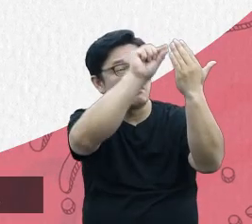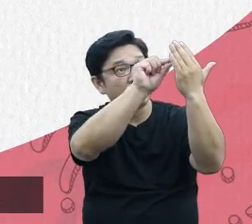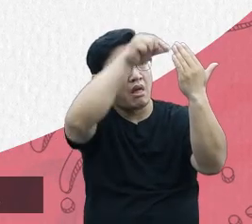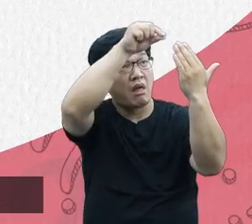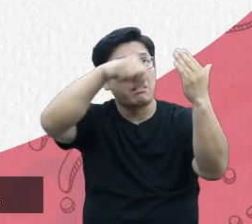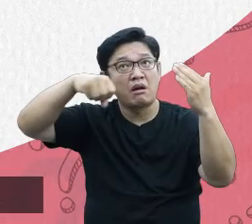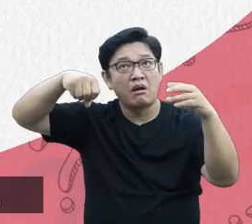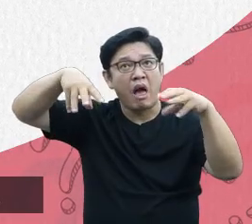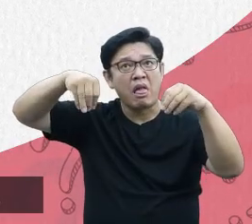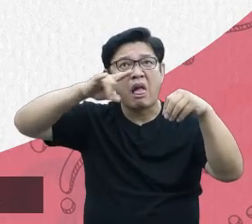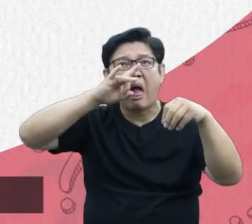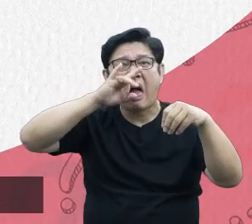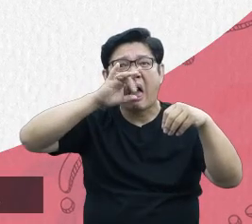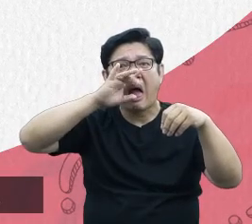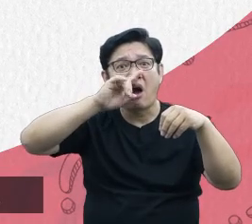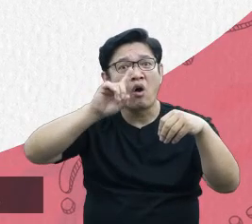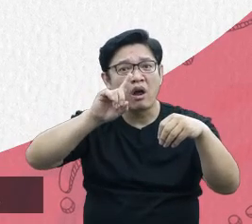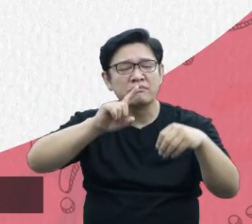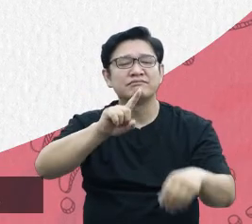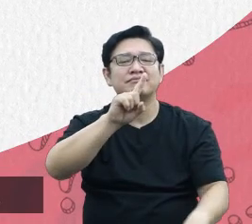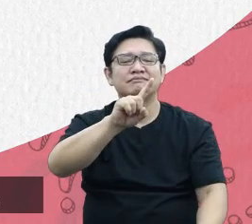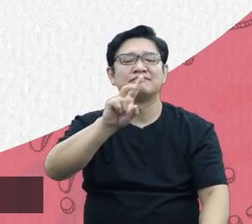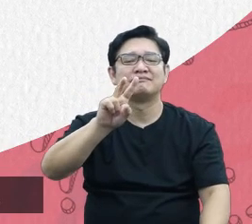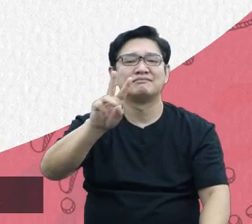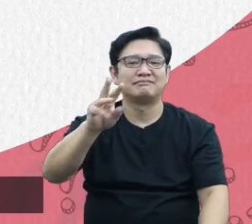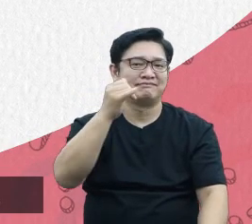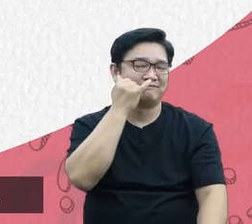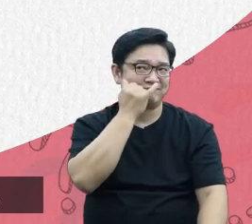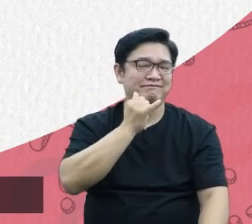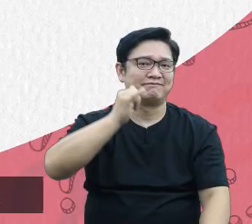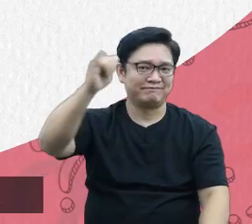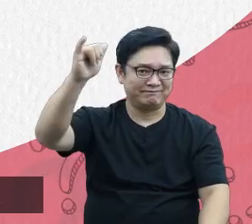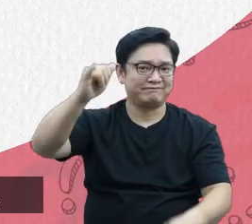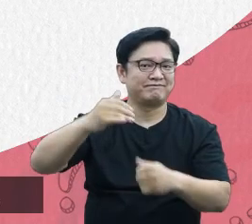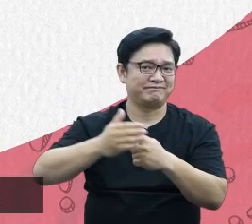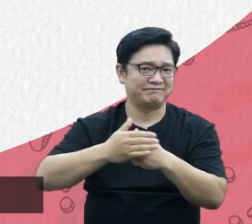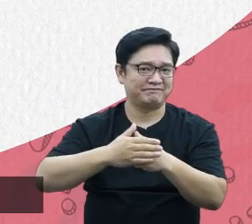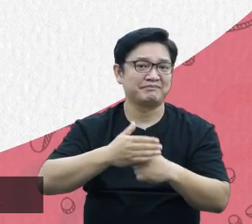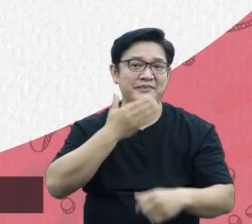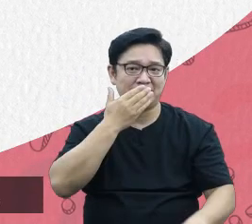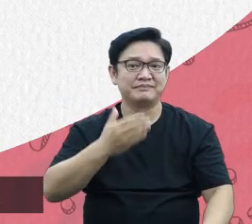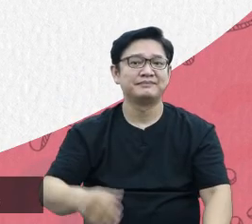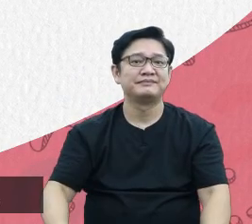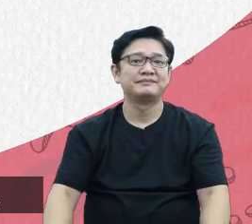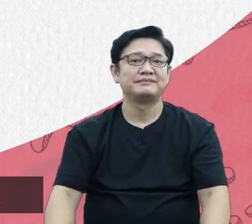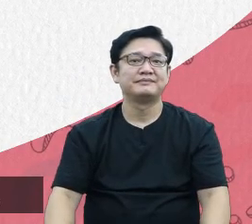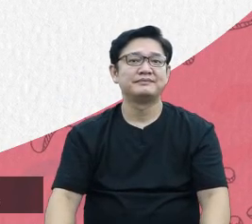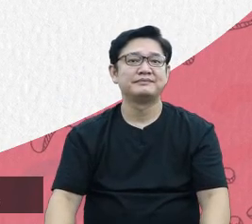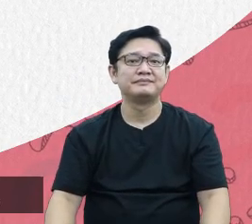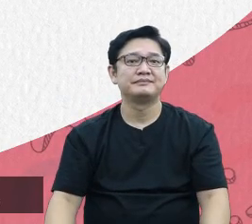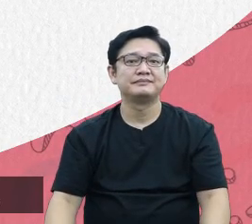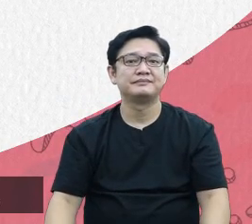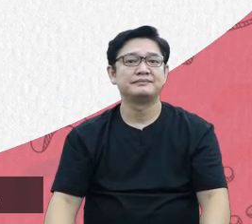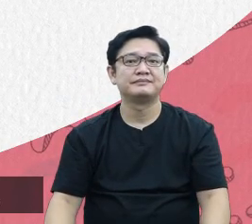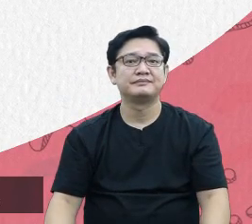누전 차단기를 올려도 전기가 들어오지 않으면 한전에 전화하여 도움을 요청하세요.